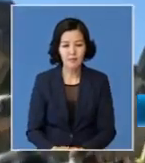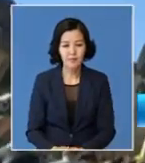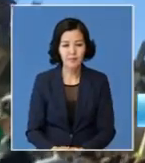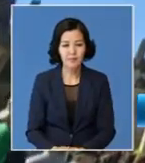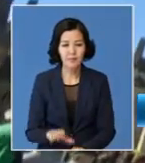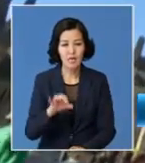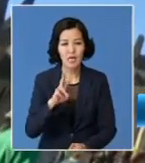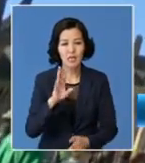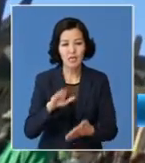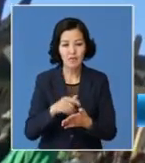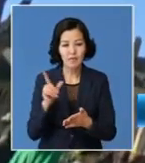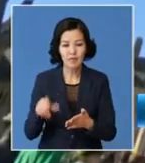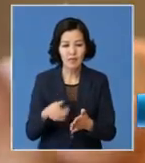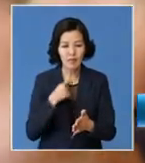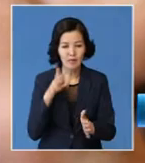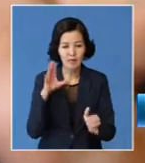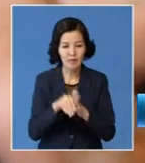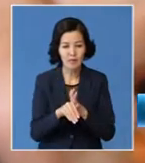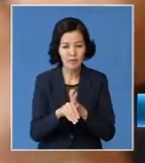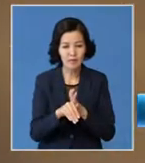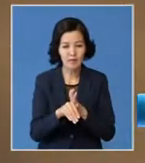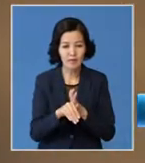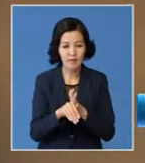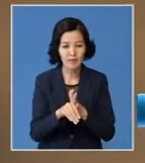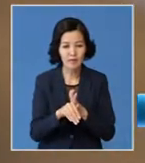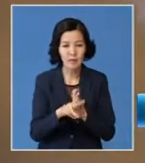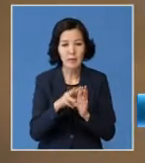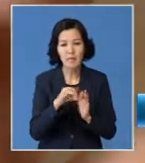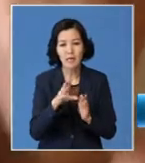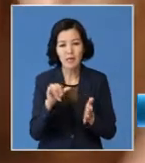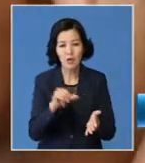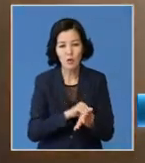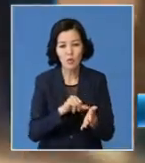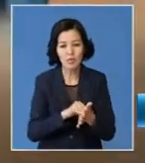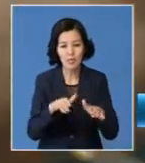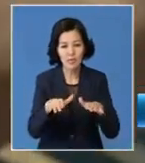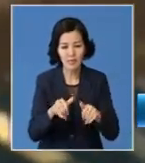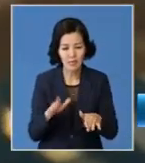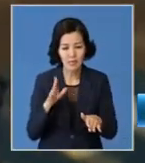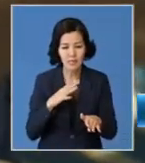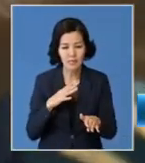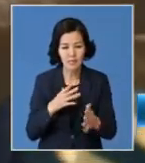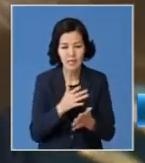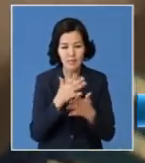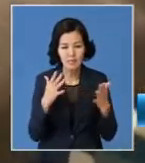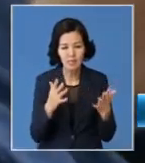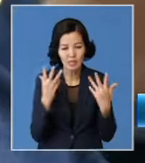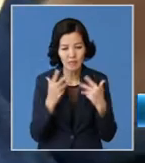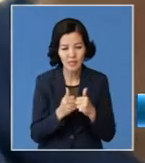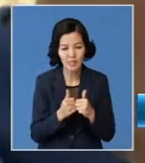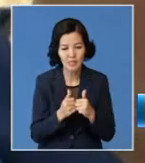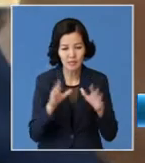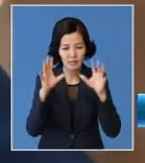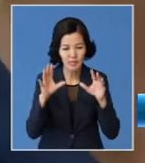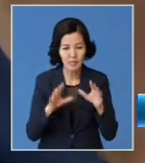Сенат Канады проголосовал за принятие закона о легализации марихуаны. Как сообщается, в связи с большим количеством правок,